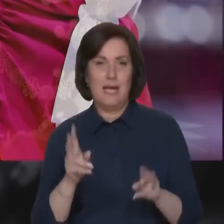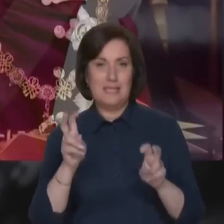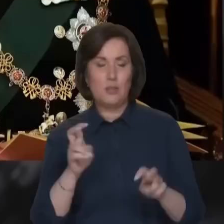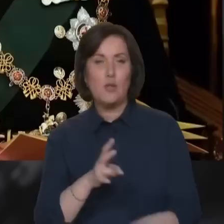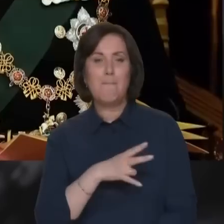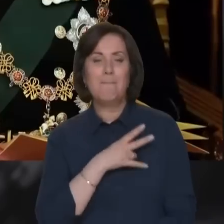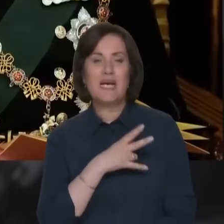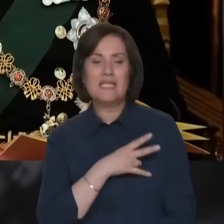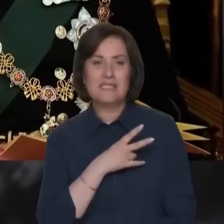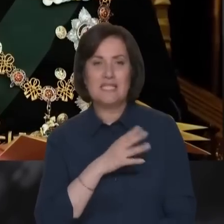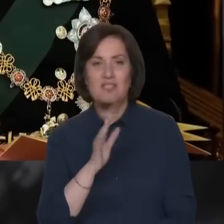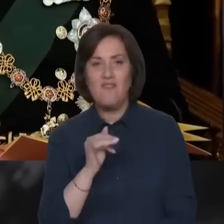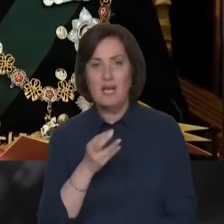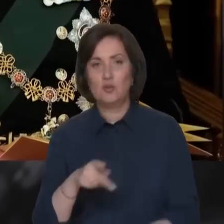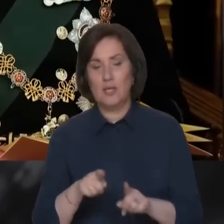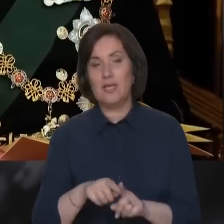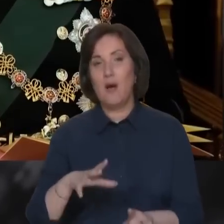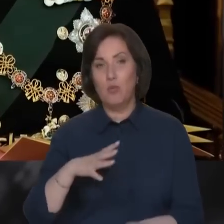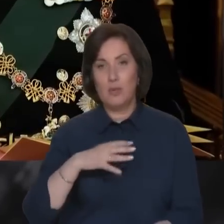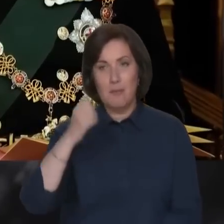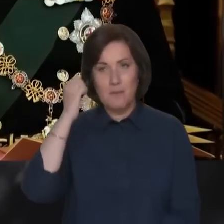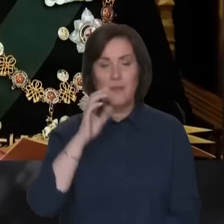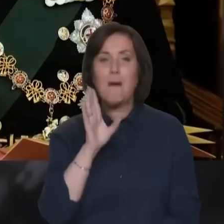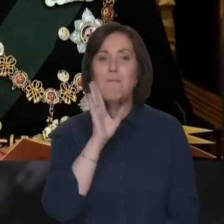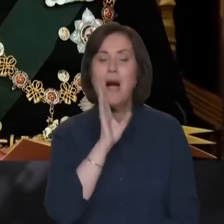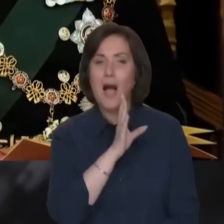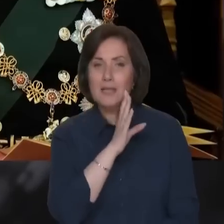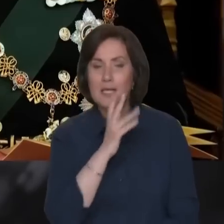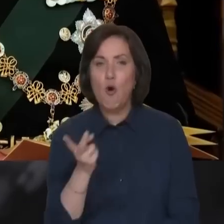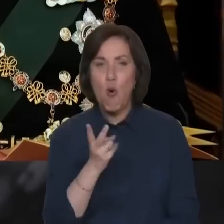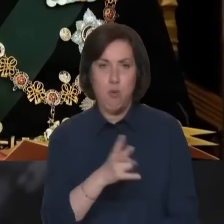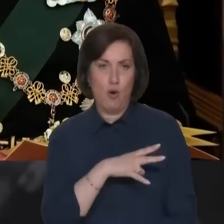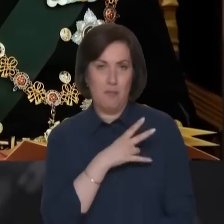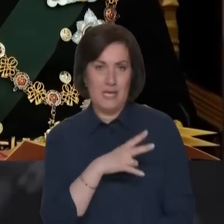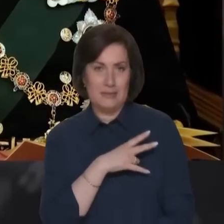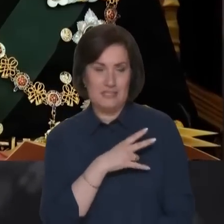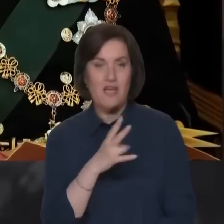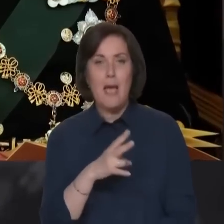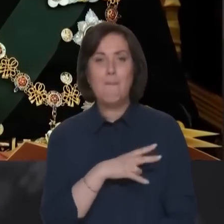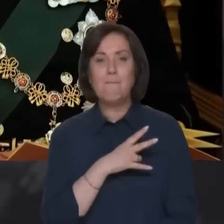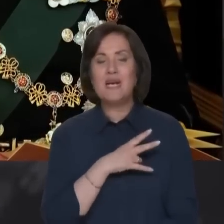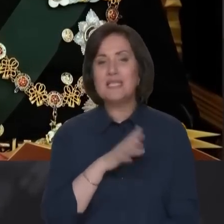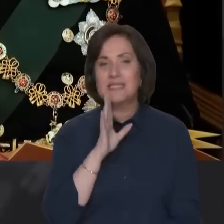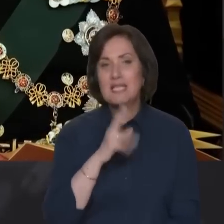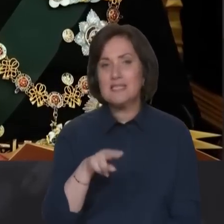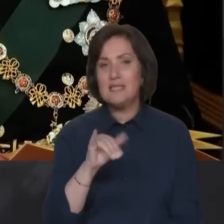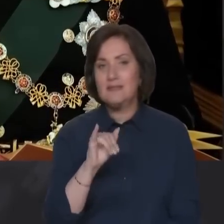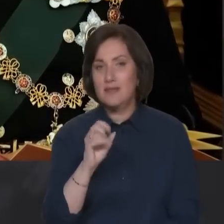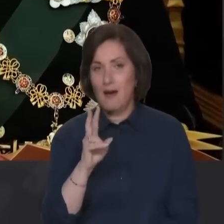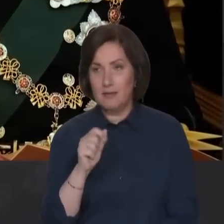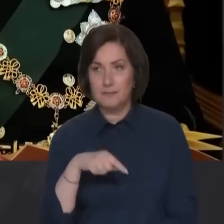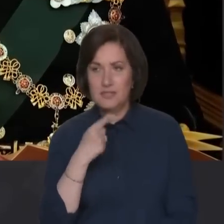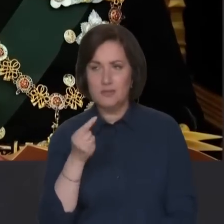Валійської, власне, якою і була, ми пам'ятаємо, мати обох принців, принцеса Діана. Тобто йдеться про те,